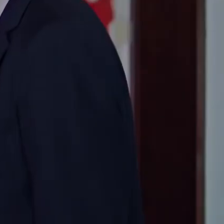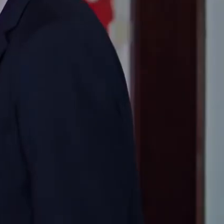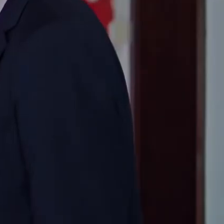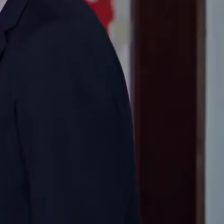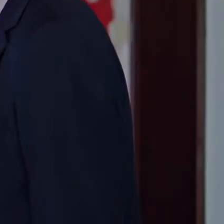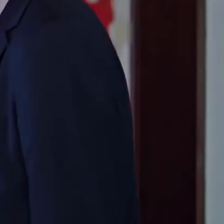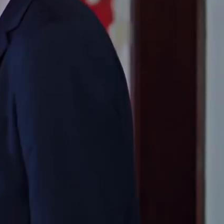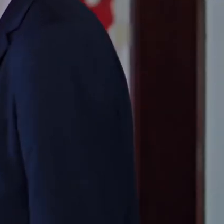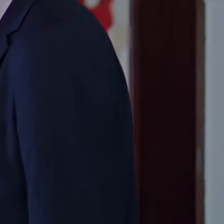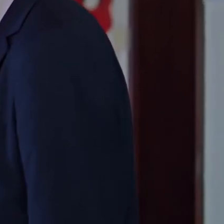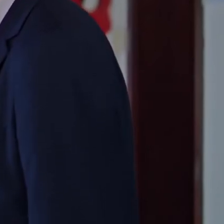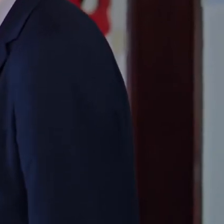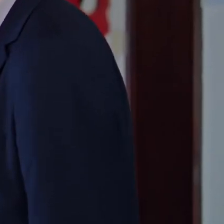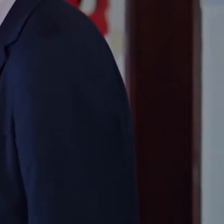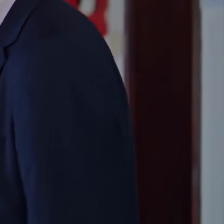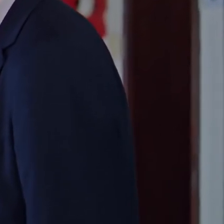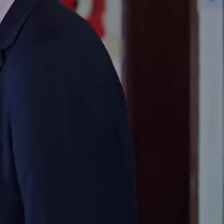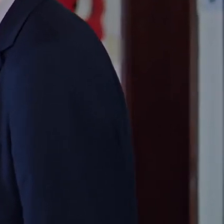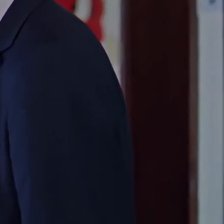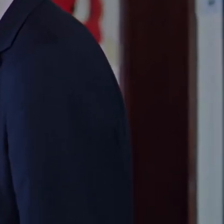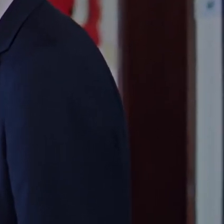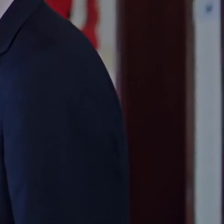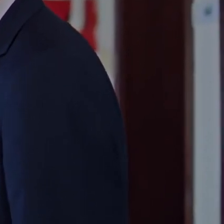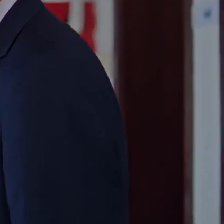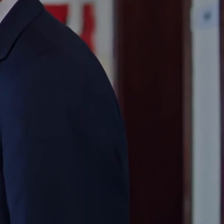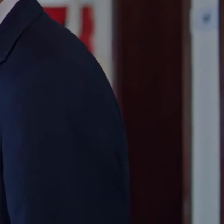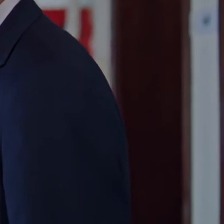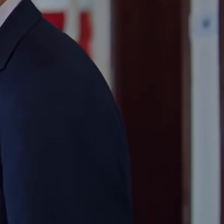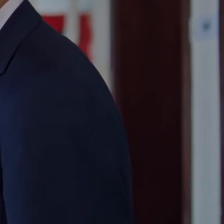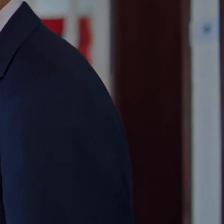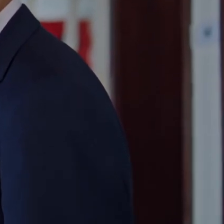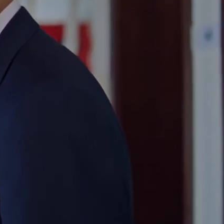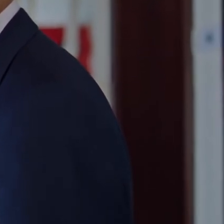Gözlerinin içine bakarak gitti. Oral arkasından kımıldayamadı.